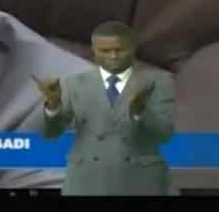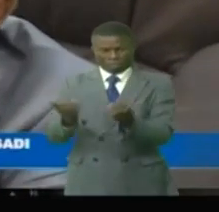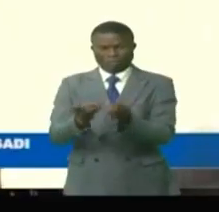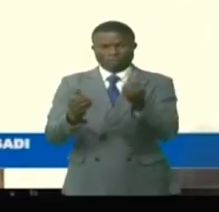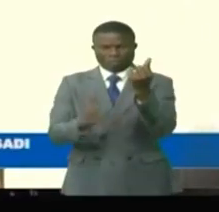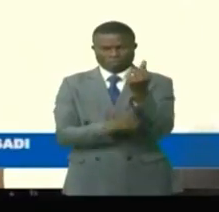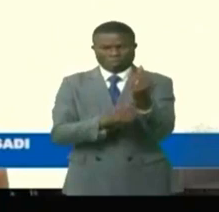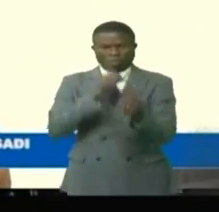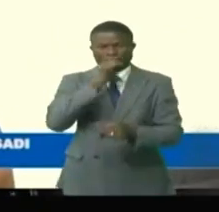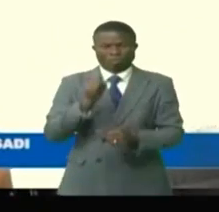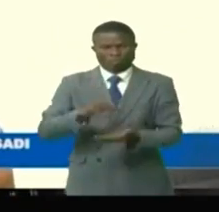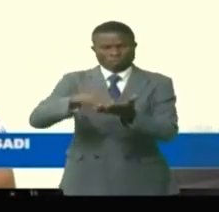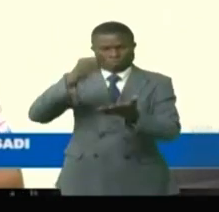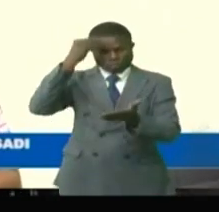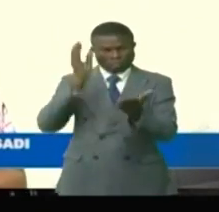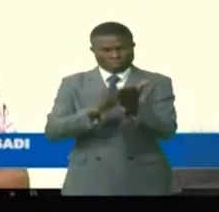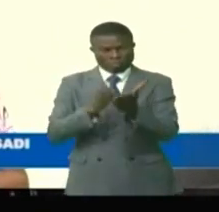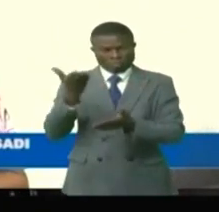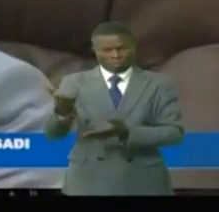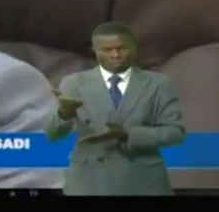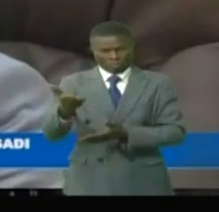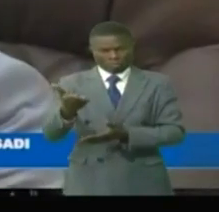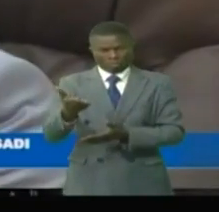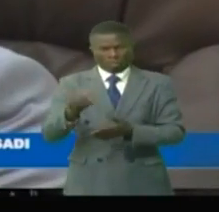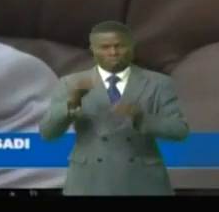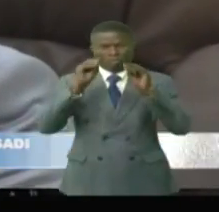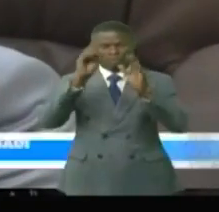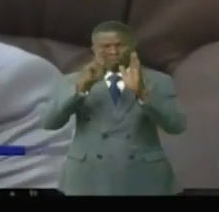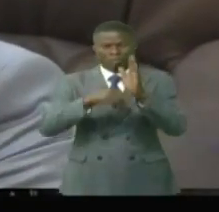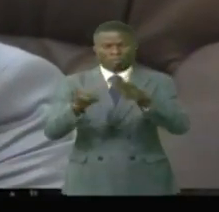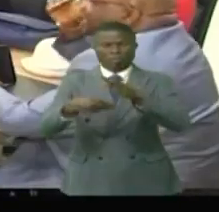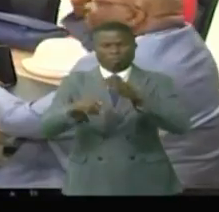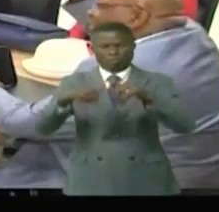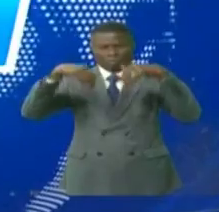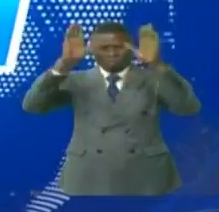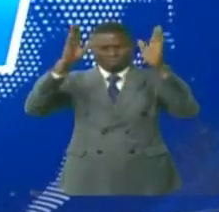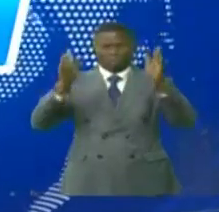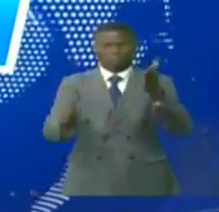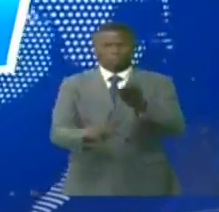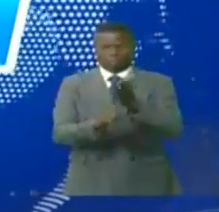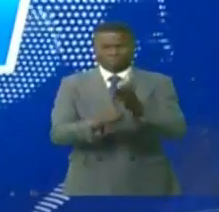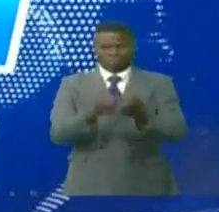des anciens élèves de cet établissement d'enseignement primaire, secondaire et technique.